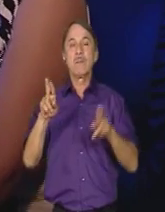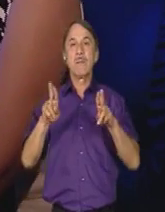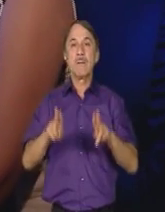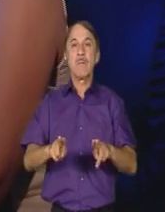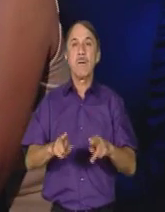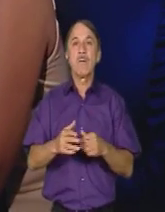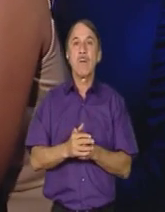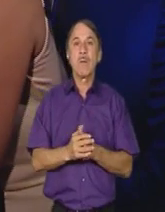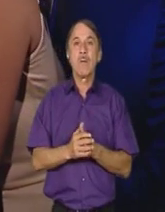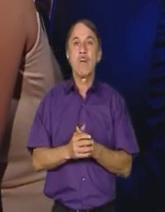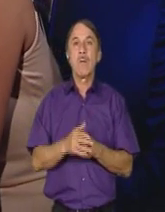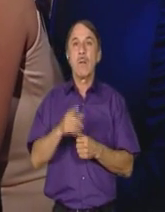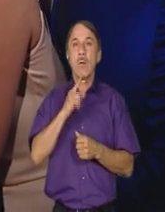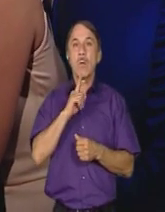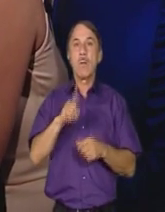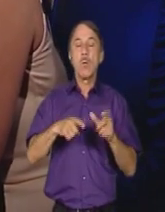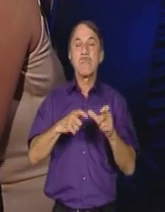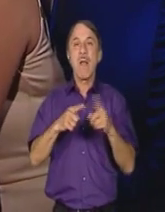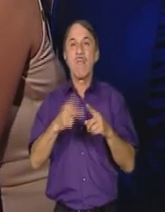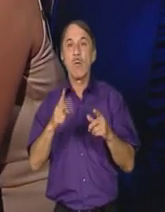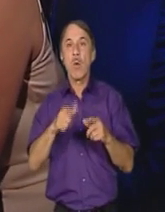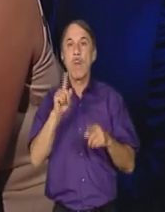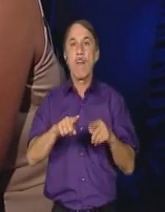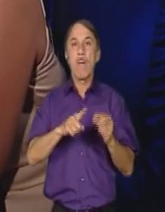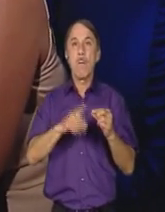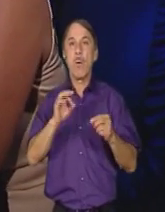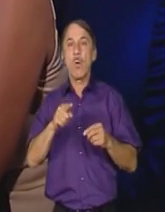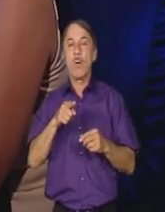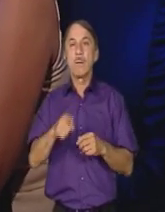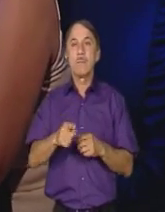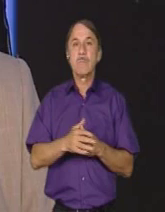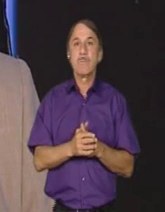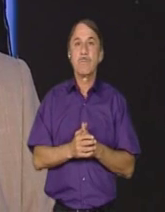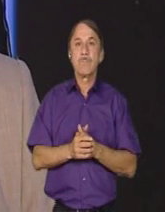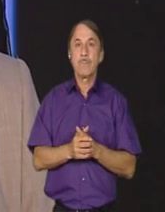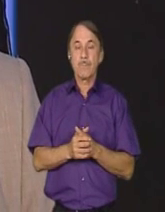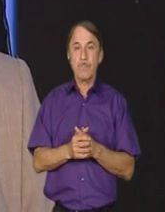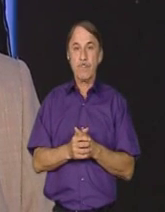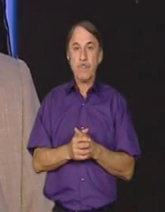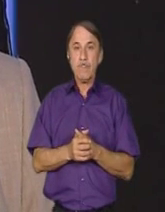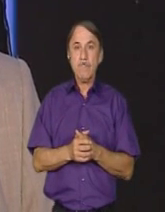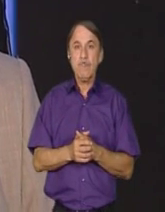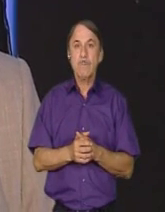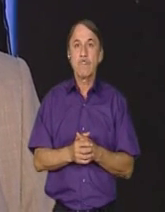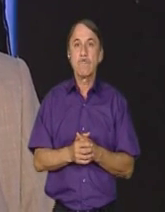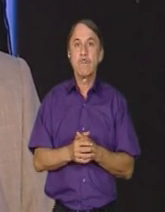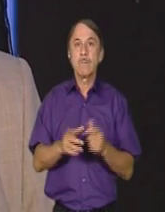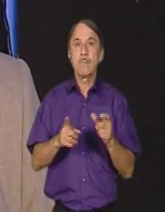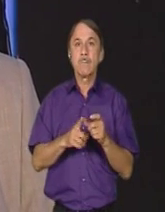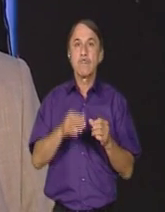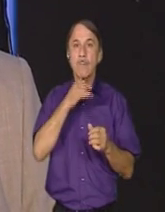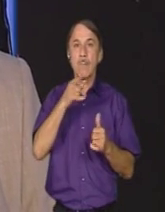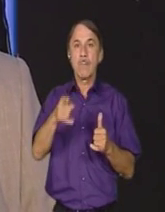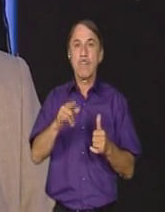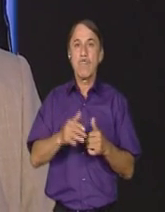zapravo mi imamo predsednika vlade po ustavu, a ne premijera. Dakle, kakav je tada bio odnos zakonodavne i izvršne vlasti, pošto ste